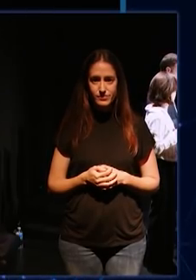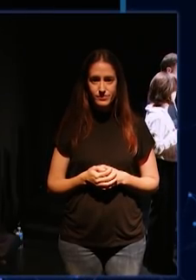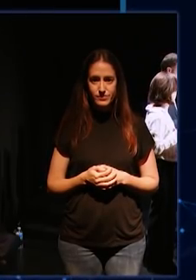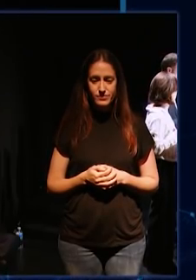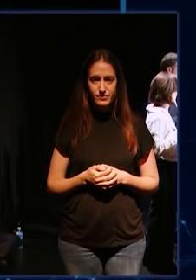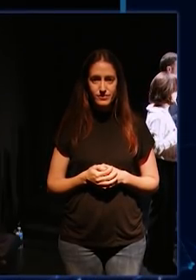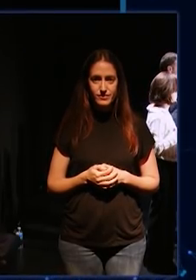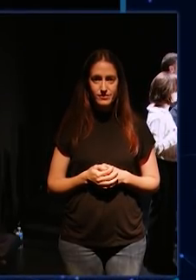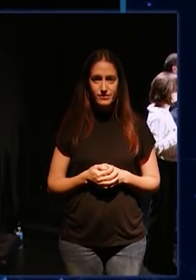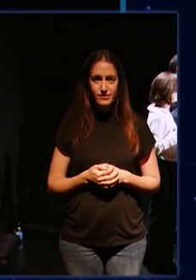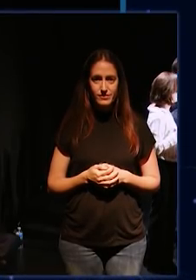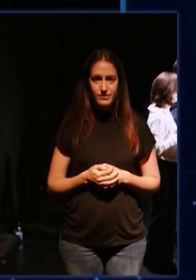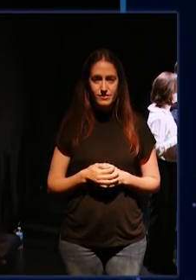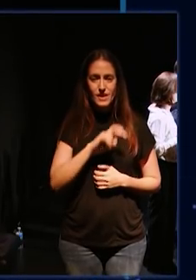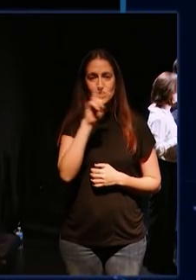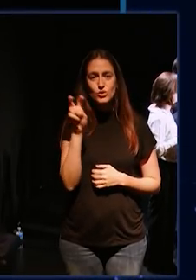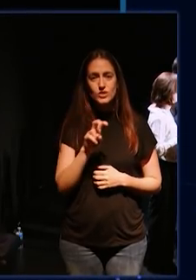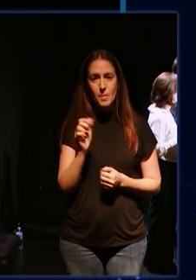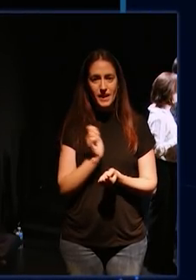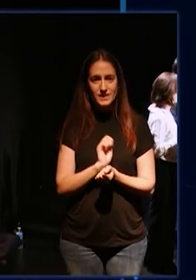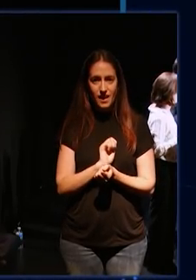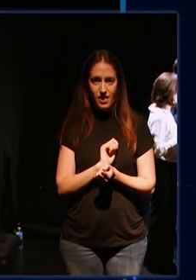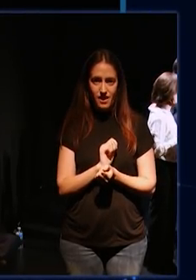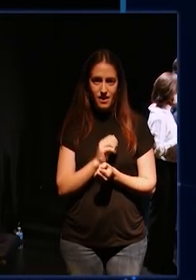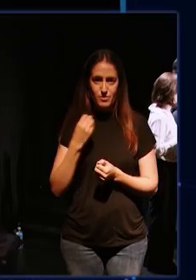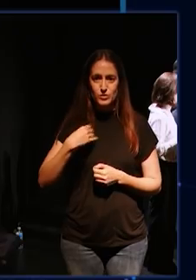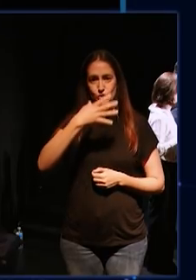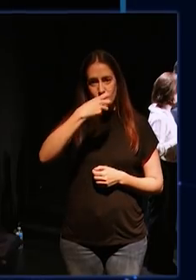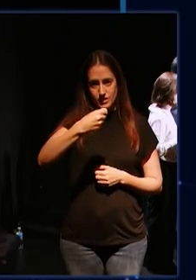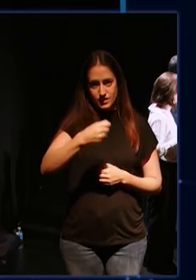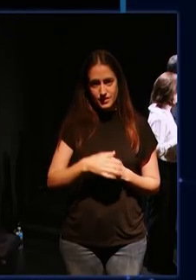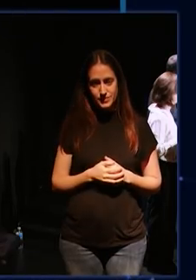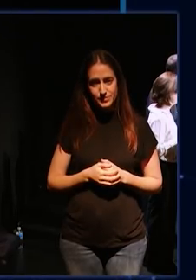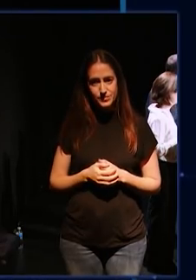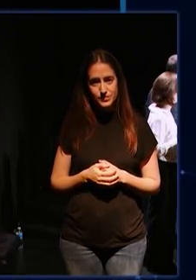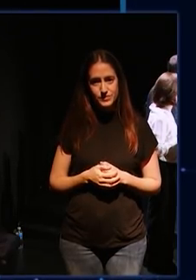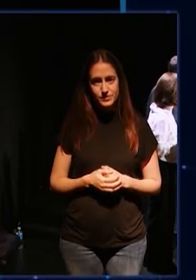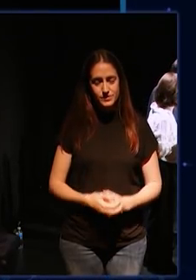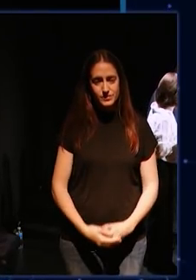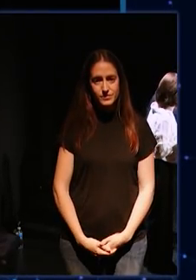Serà Josep Quesada, del Partit dels Socialistes de Catalunya.